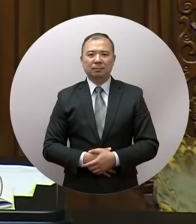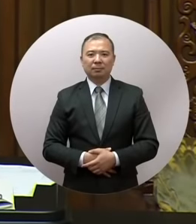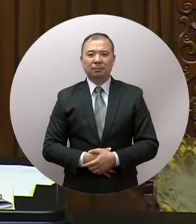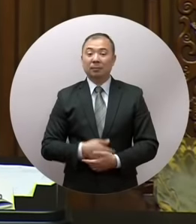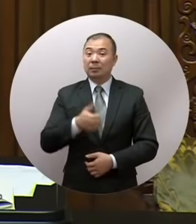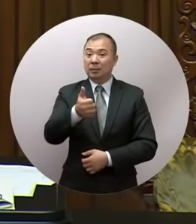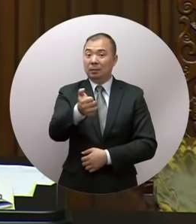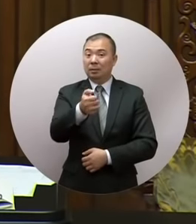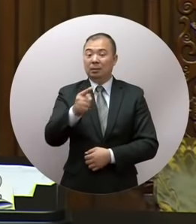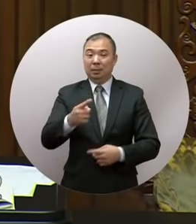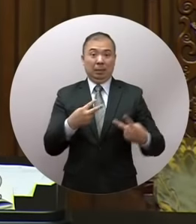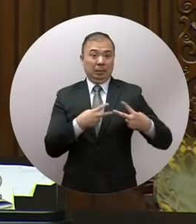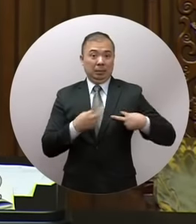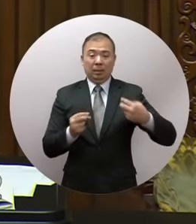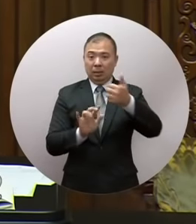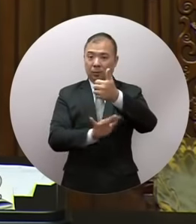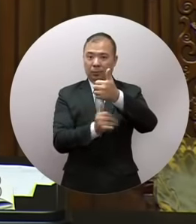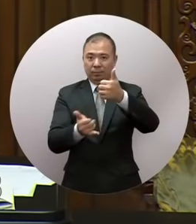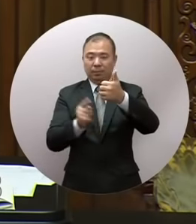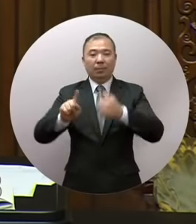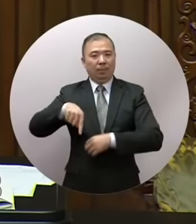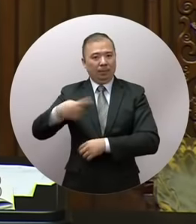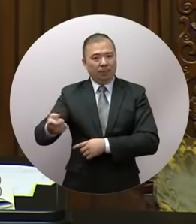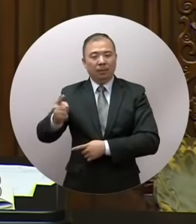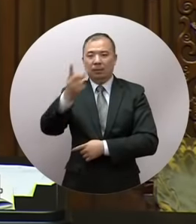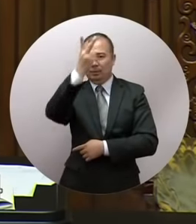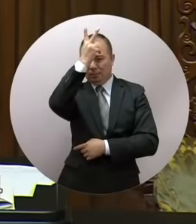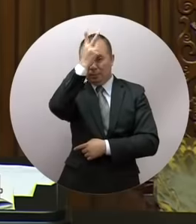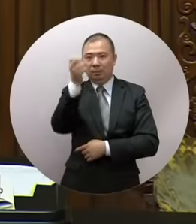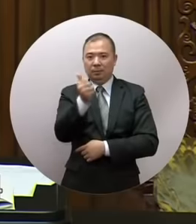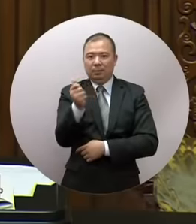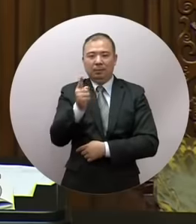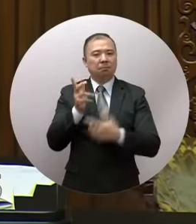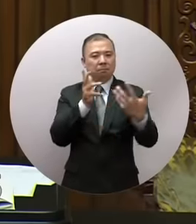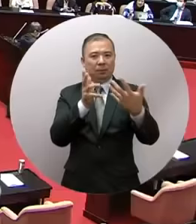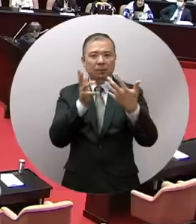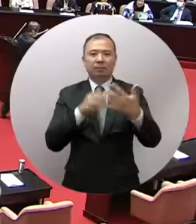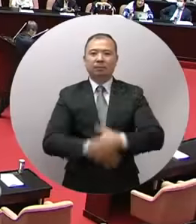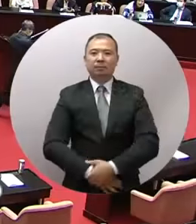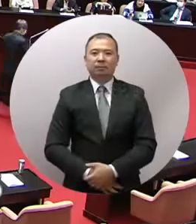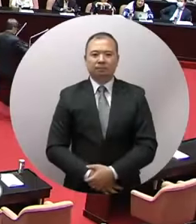开。谢谢蔡委员，继续请曾委员民众质询。